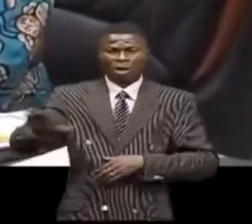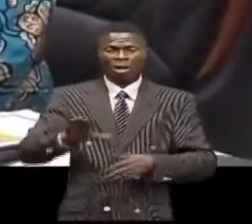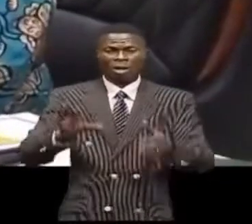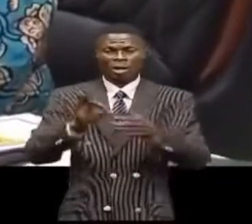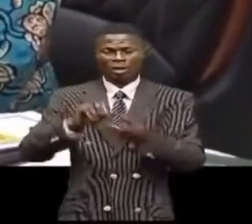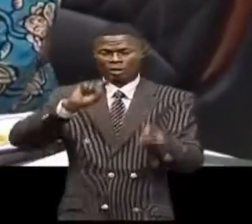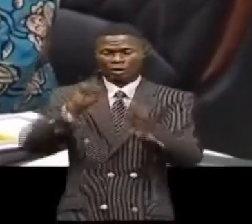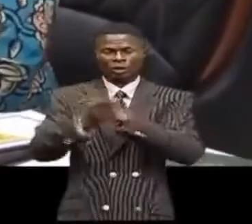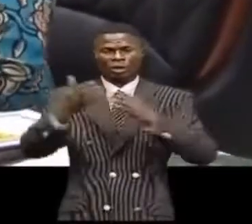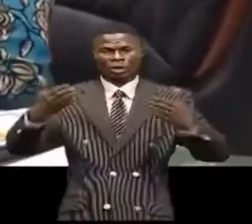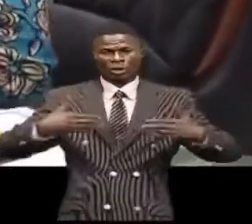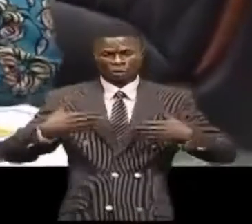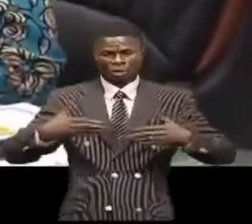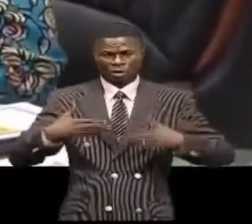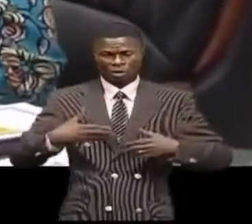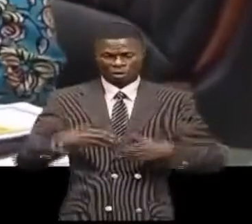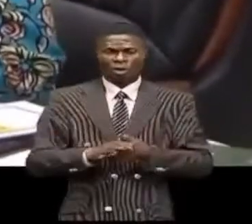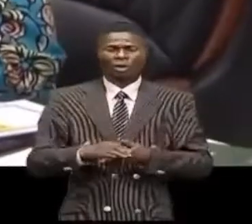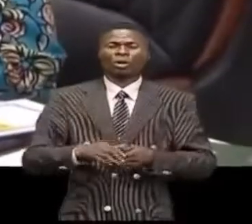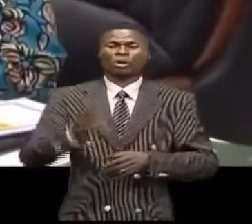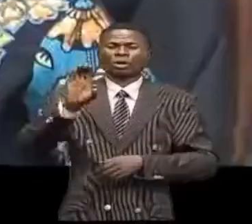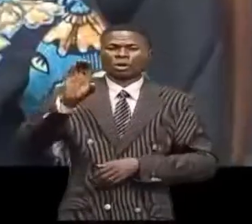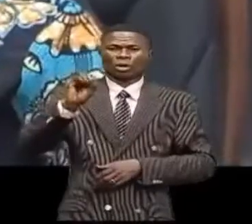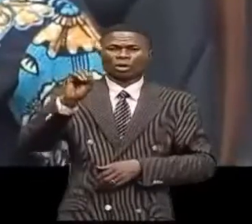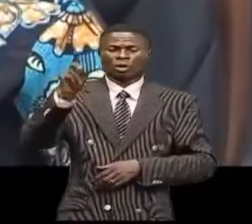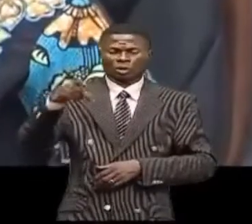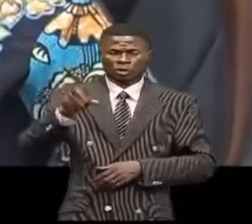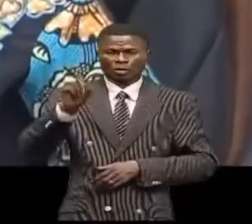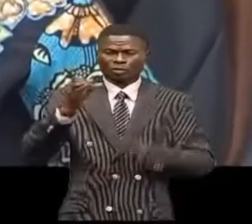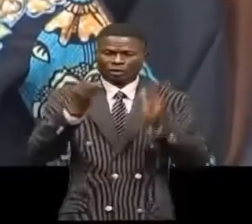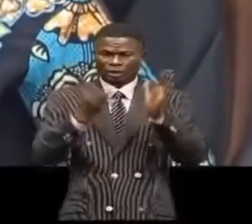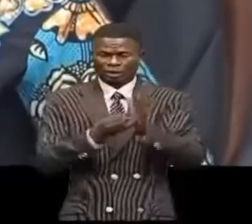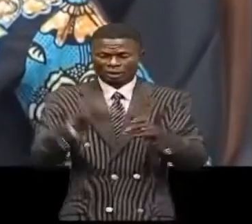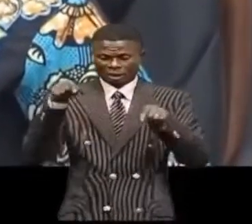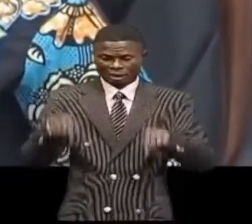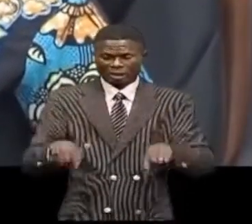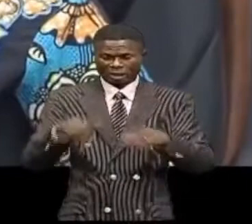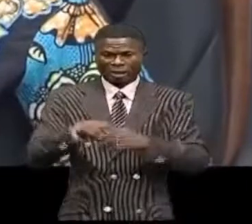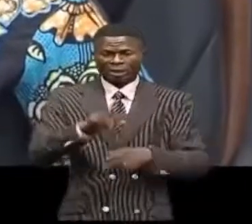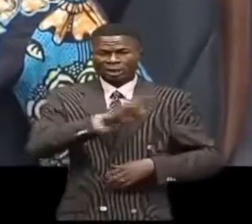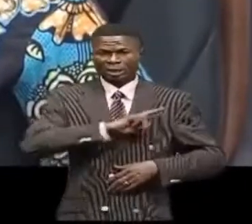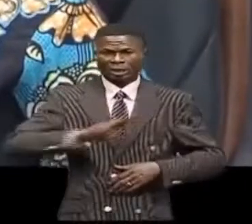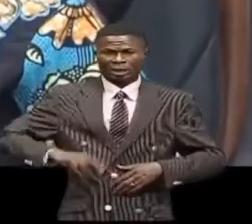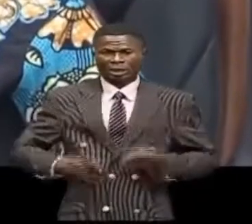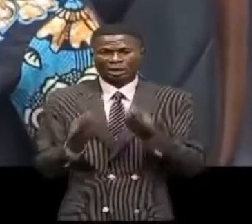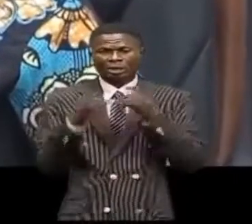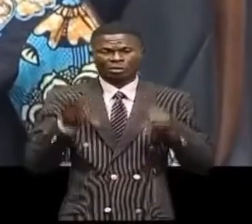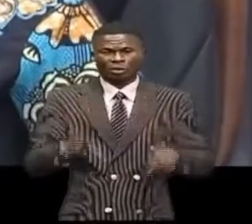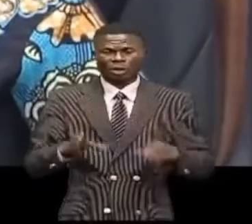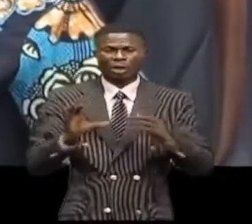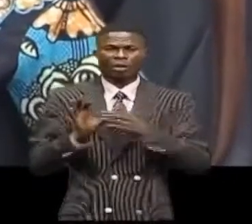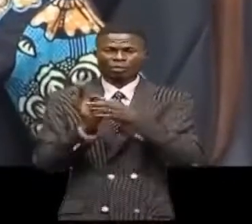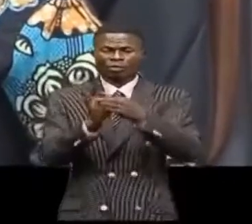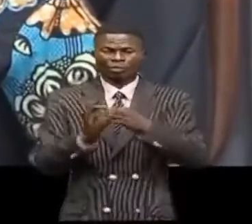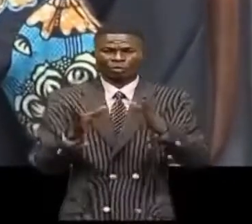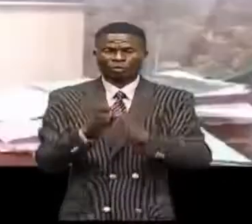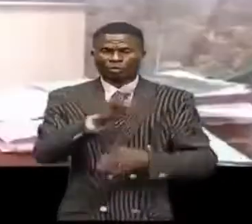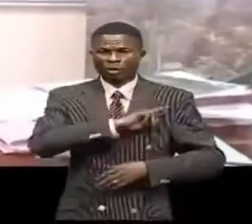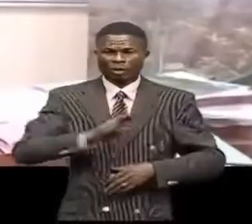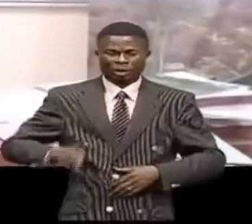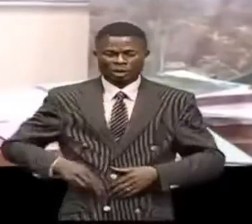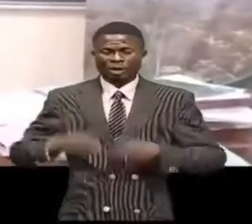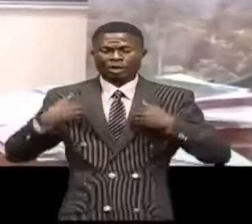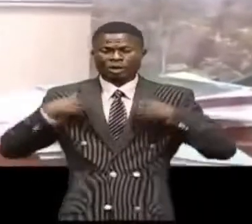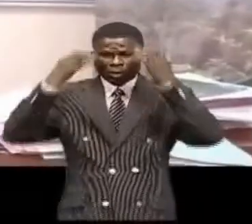changements climatiques pré-COP27 en République démocratique du Congo, en collaboration avec la République arabe d'Égypte